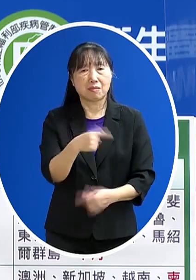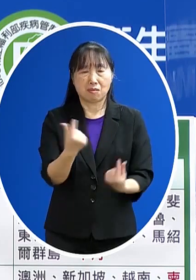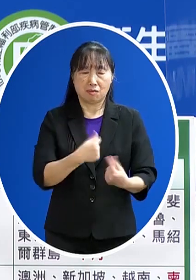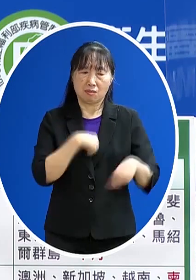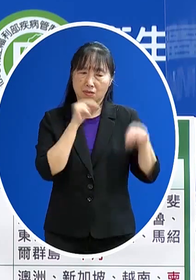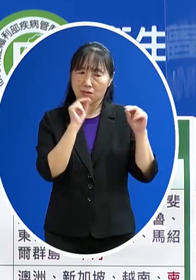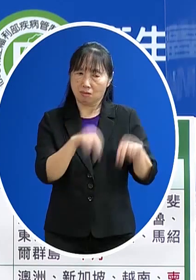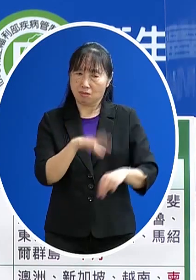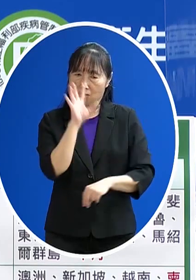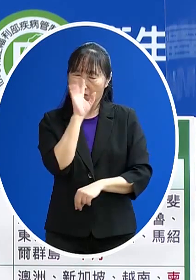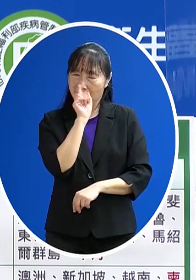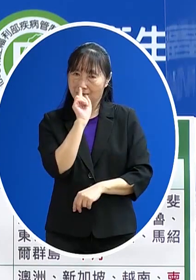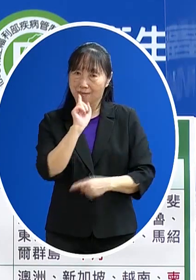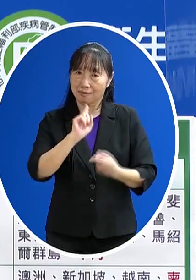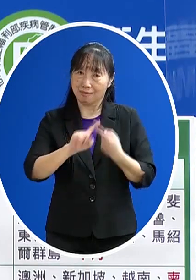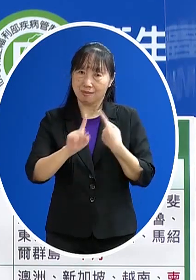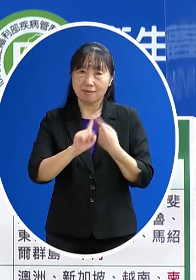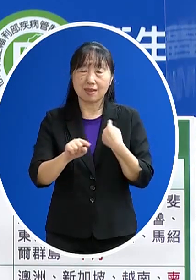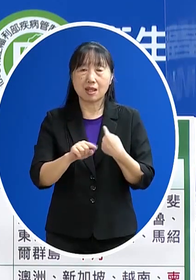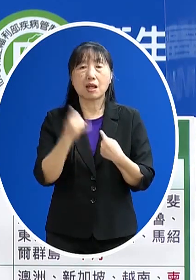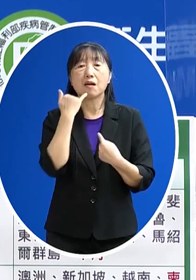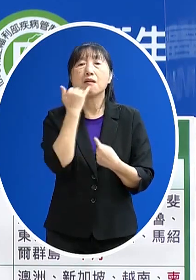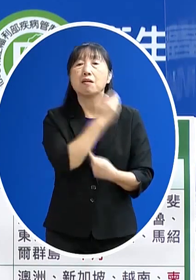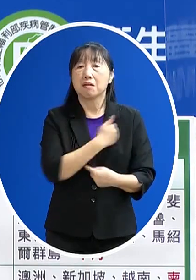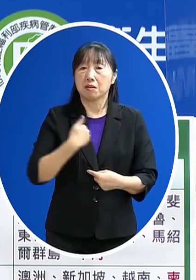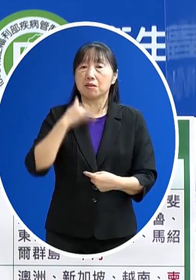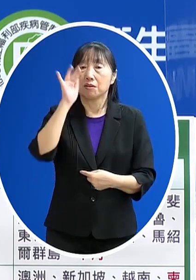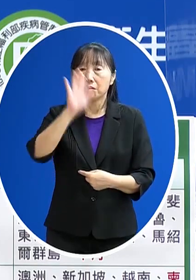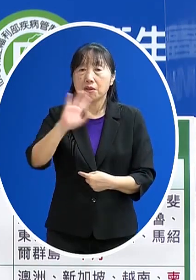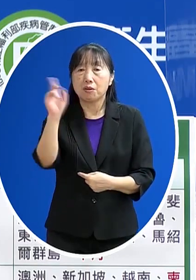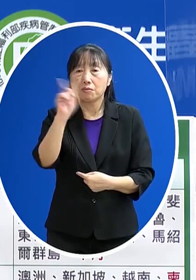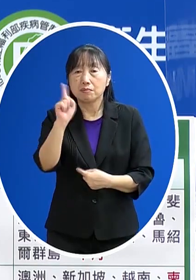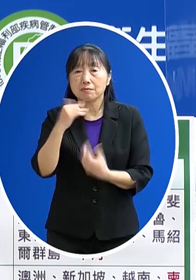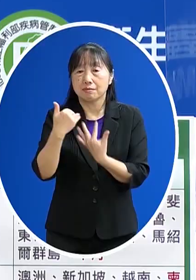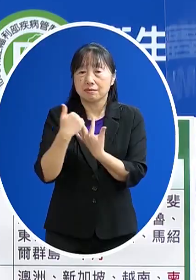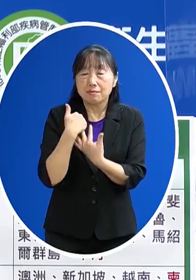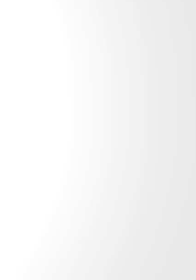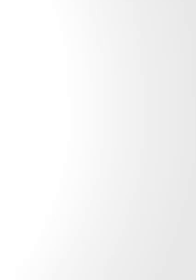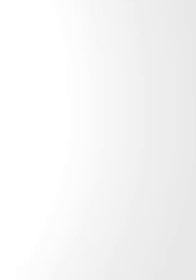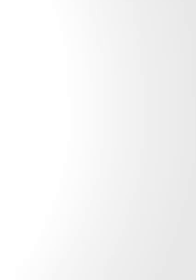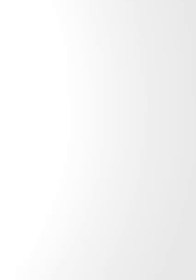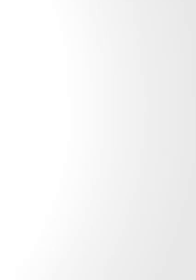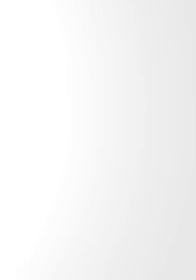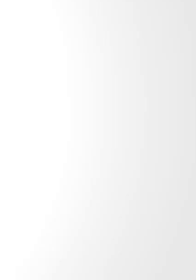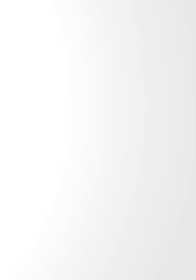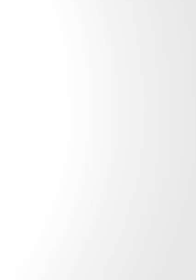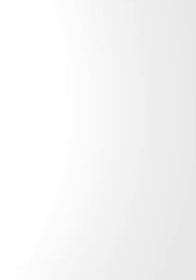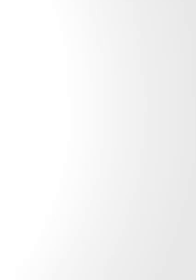政治操弄是违背商务的逻辑，想要请教一下您对这件事情的看法。 第一个大概是在中间的大家可以跟大家讲的，就是在两次跟其他已经就是没有谈判成功的相关的这些资料，我们都跟大家来报告。那至于在后续里面，我们都有相关的合约的关系都有保密的协定。那等到整体随落实出之后，跟大家再来做一个清楚的报告。也从来没有提过说有任何哪一个国家在做干扰。那我只是我的感觉，在整体合约这样一个不寻常的pending，那可能有外力的介入，只是这样子。